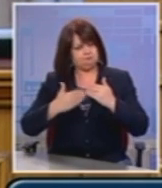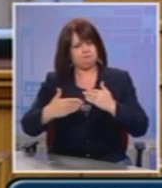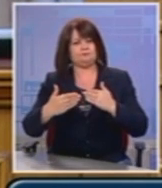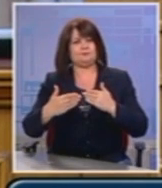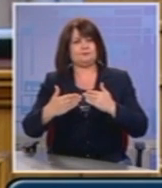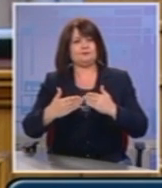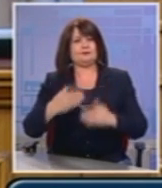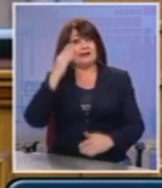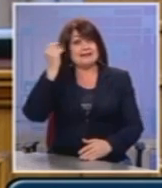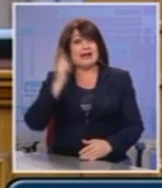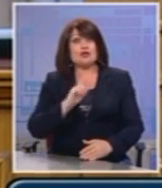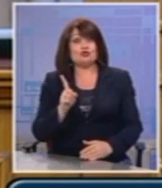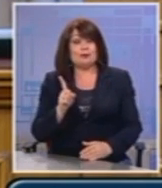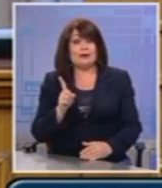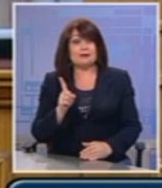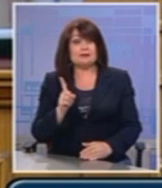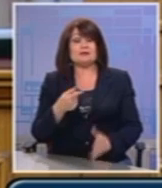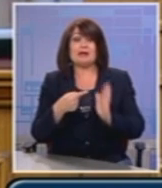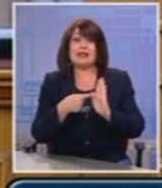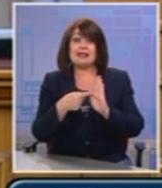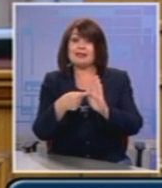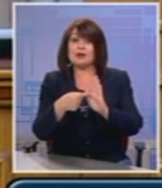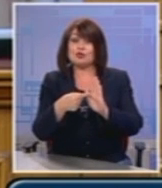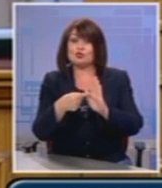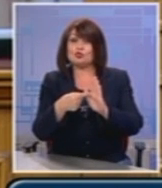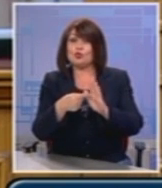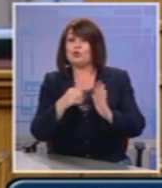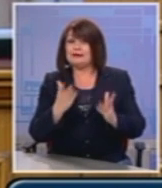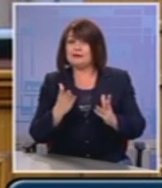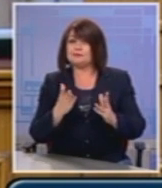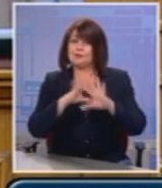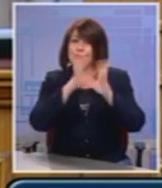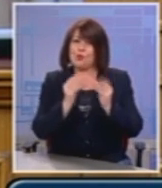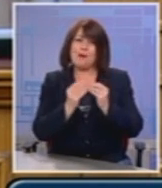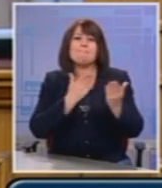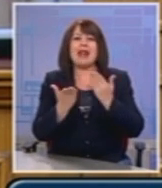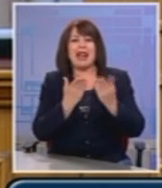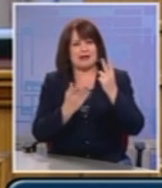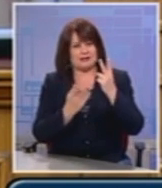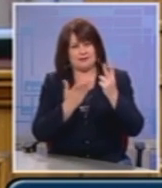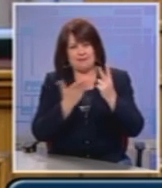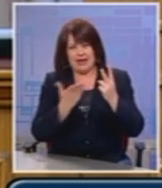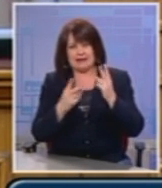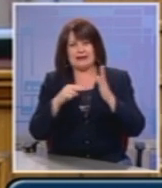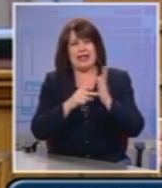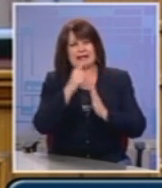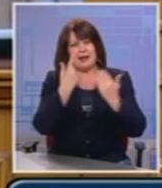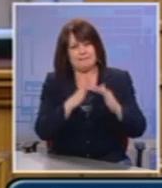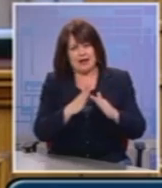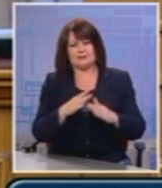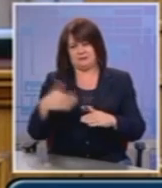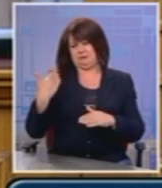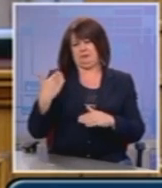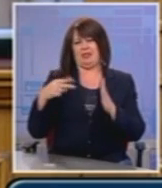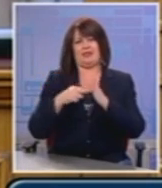μην παραλείψω να πω και τούτο προβάλλουν το επιχείρημα ότι αυτές οι μελέτες οι δύο καλά του 11 έχει περάσει πίλα για την